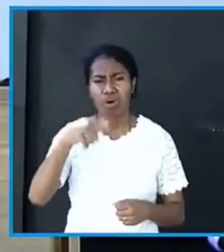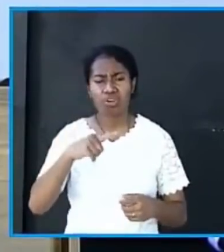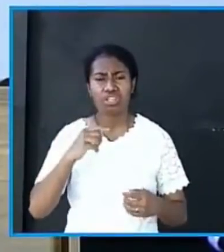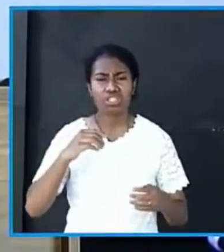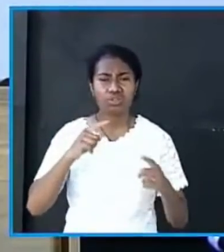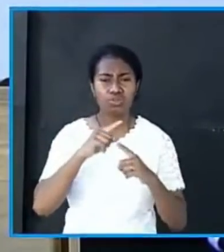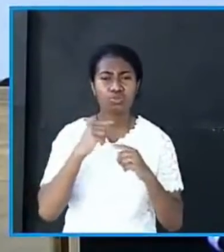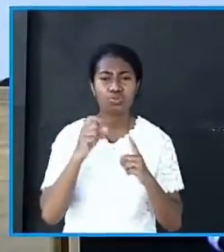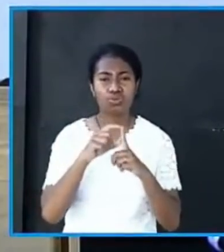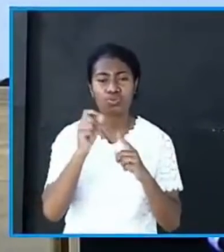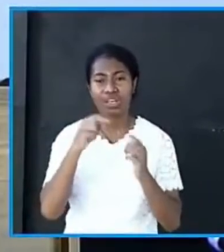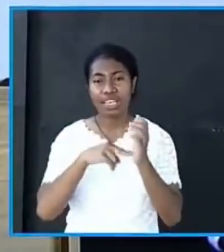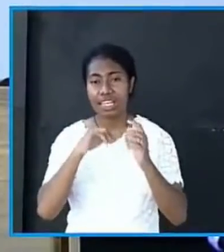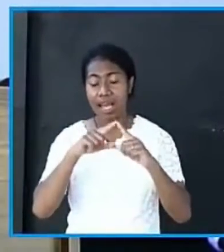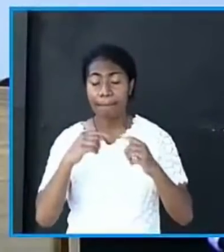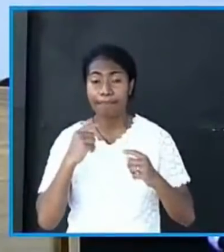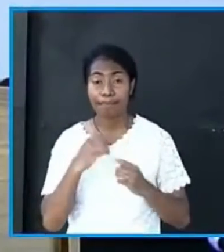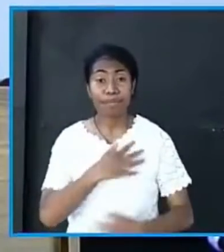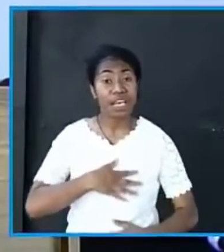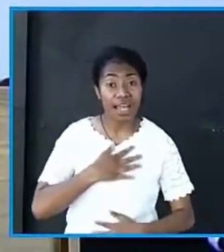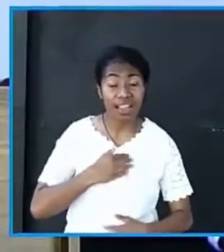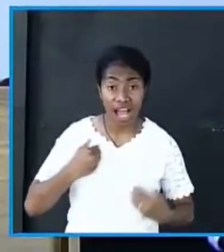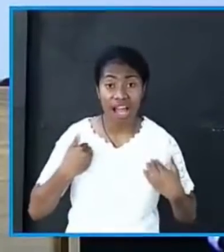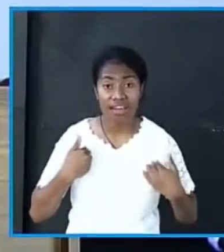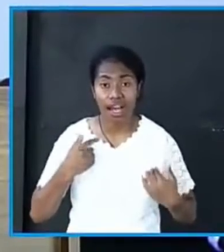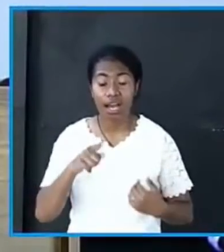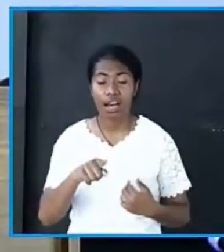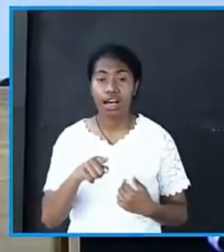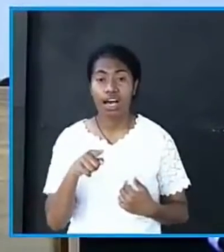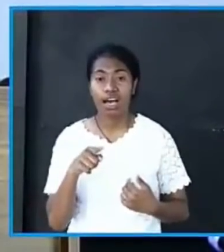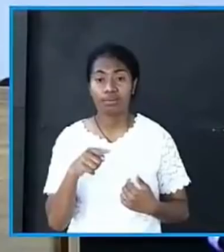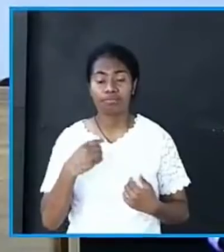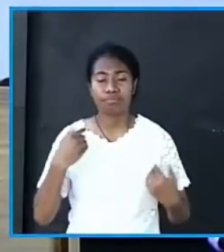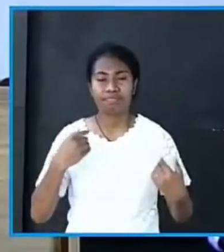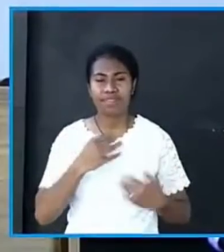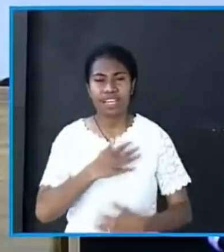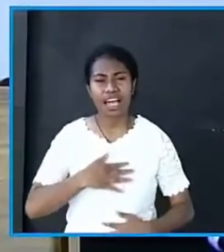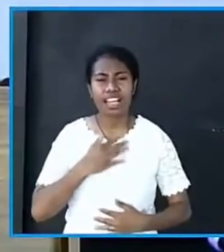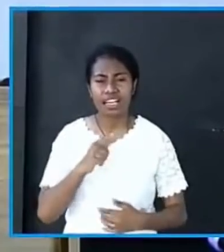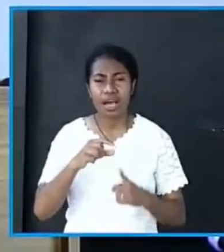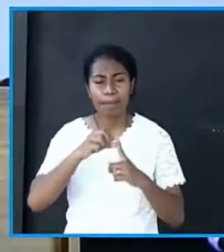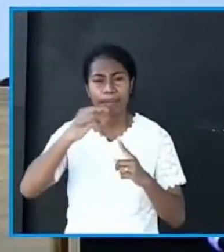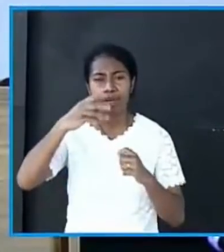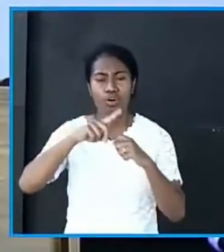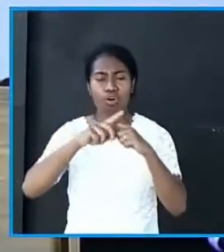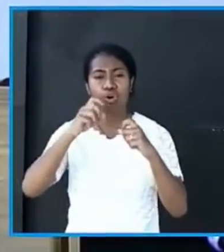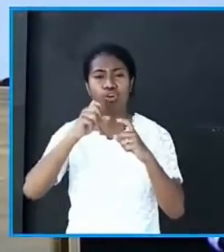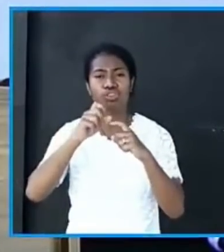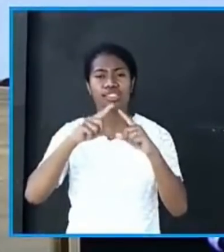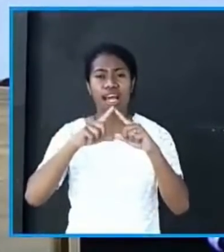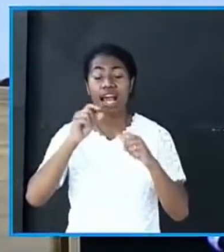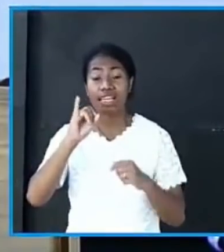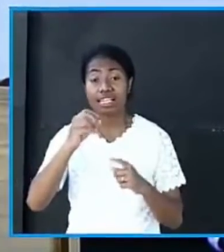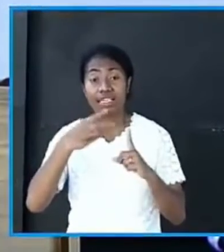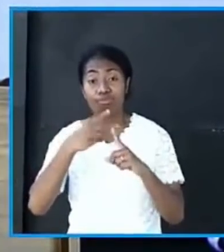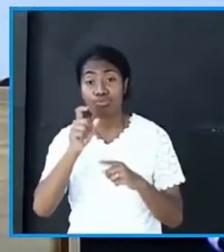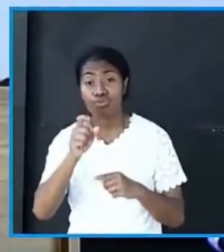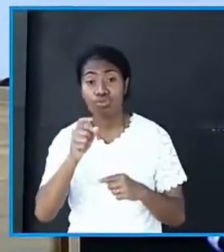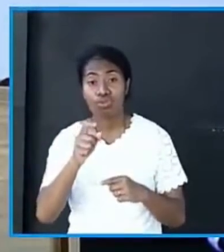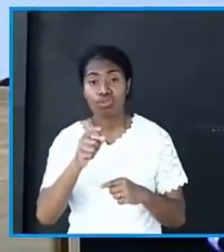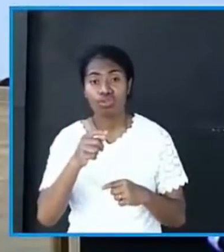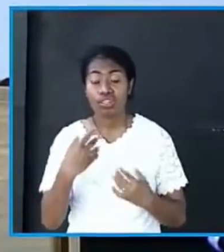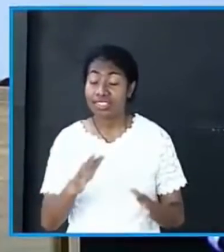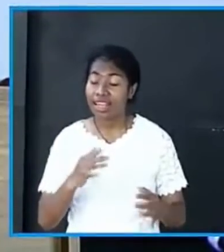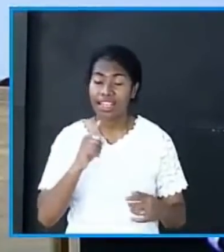induknya atau tidak seandainya tidak ada itu hidup lebih putar binatang seandainya ada itu